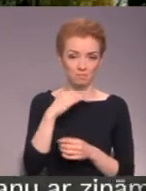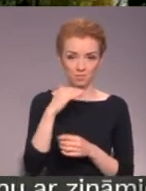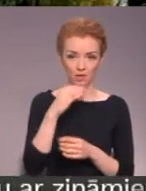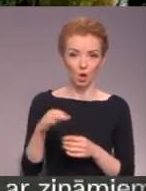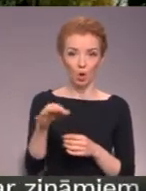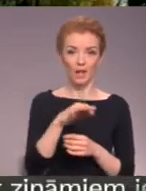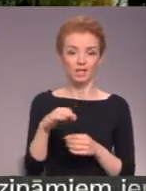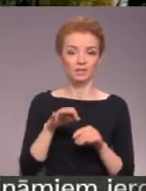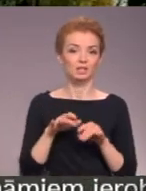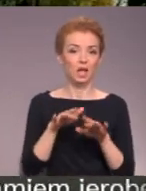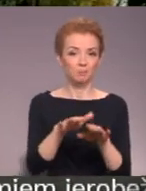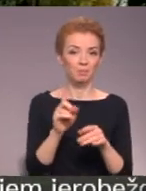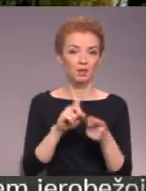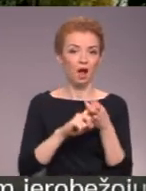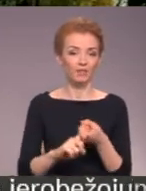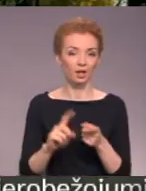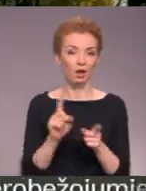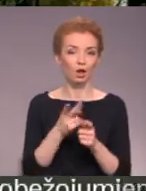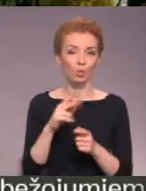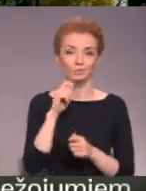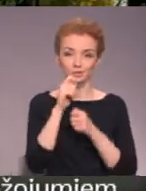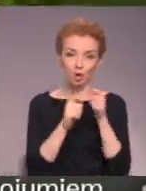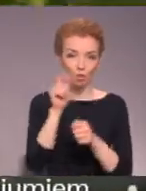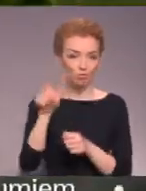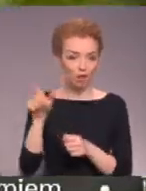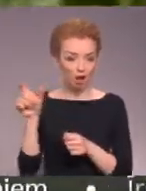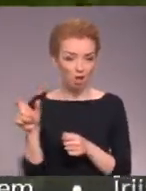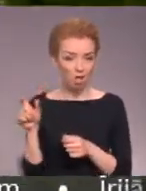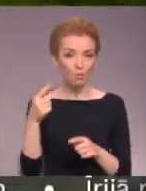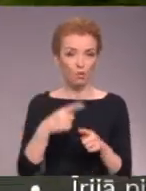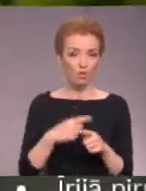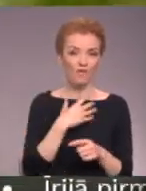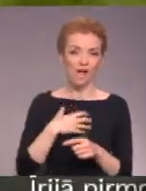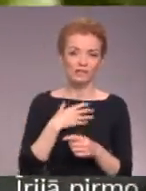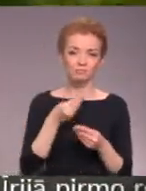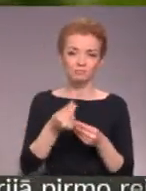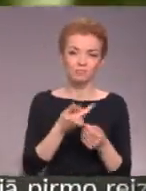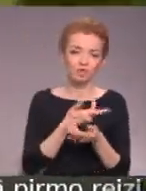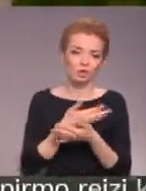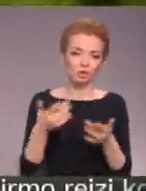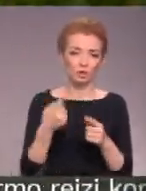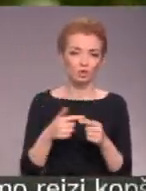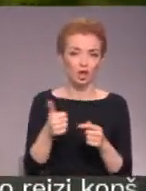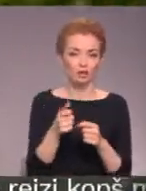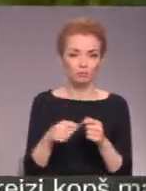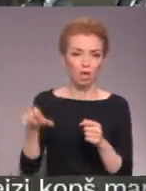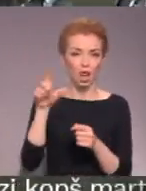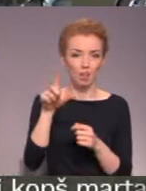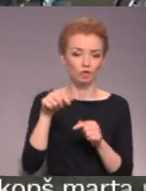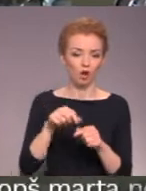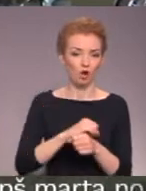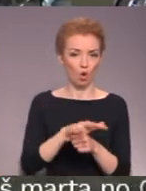Organizācijas darbība lielā mērā ir atkarīga arī no ziedotāju labvēlības. Vajadzību ir daudz un sevišķi izdevumi palielinājušies šajā Covid